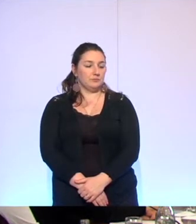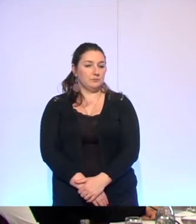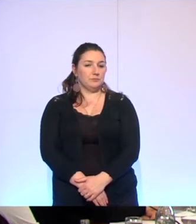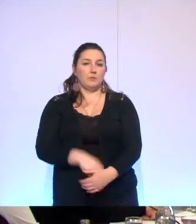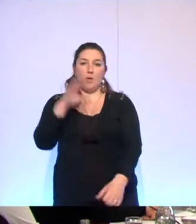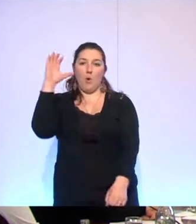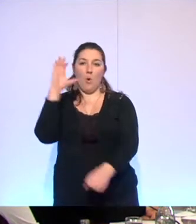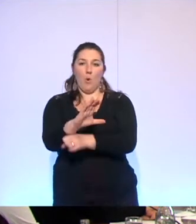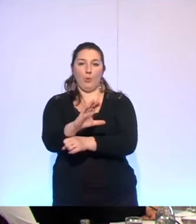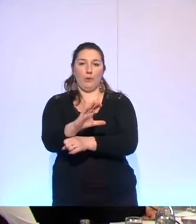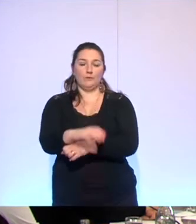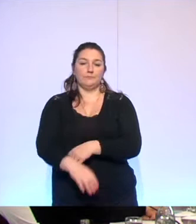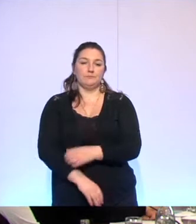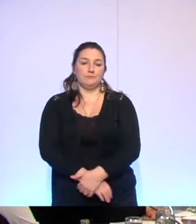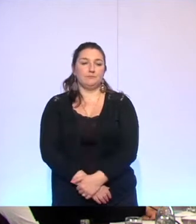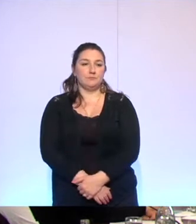Contre.